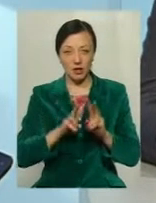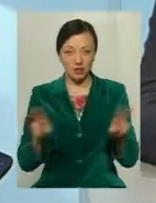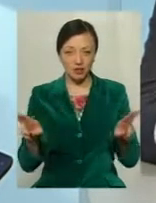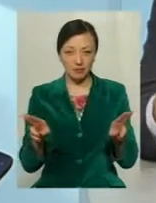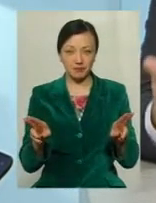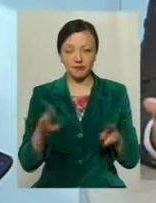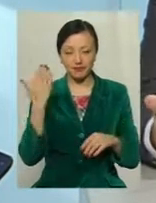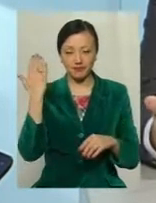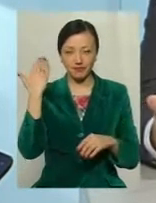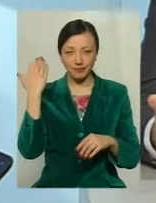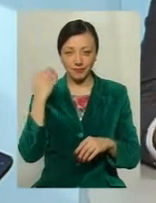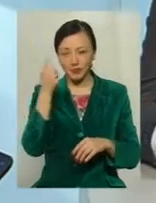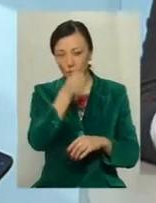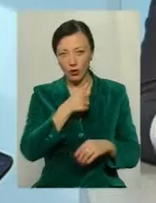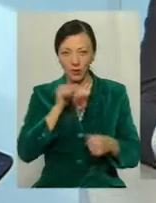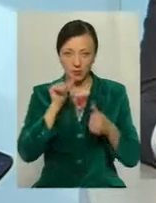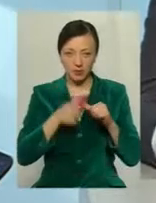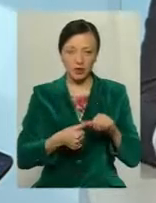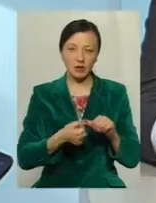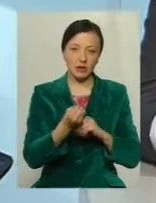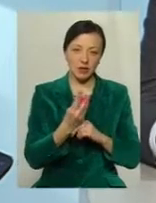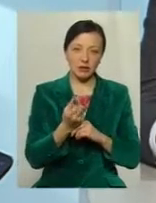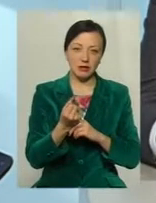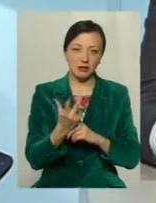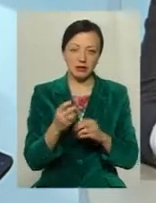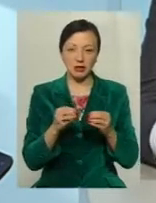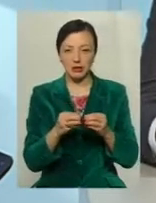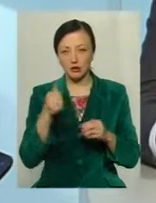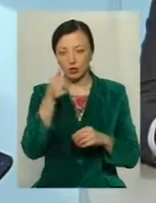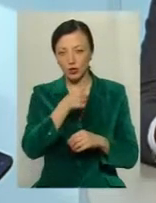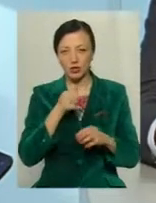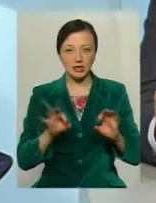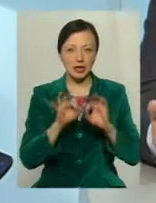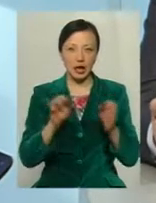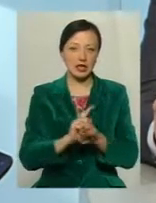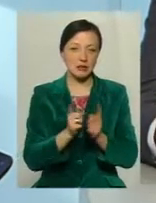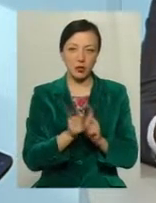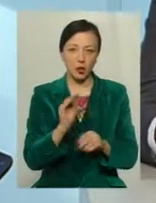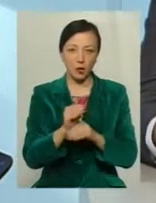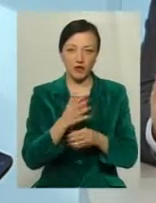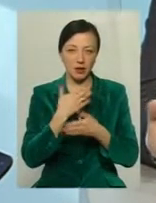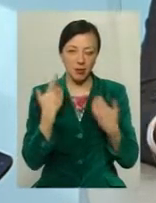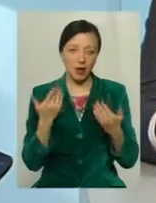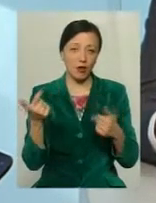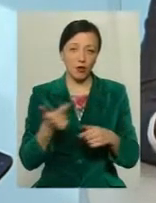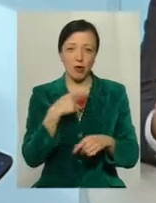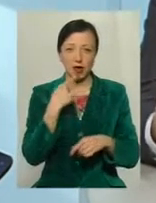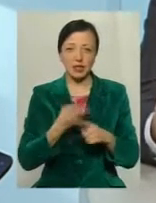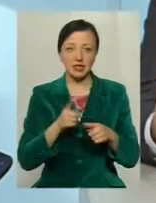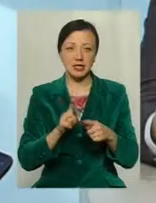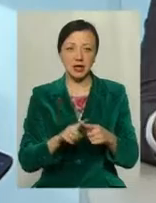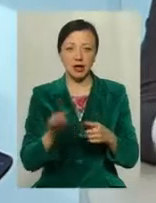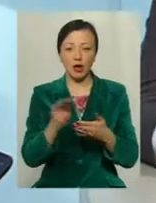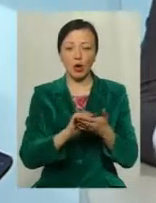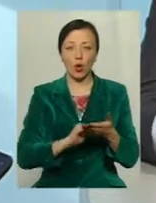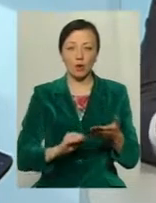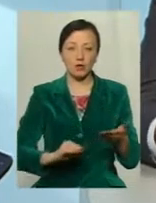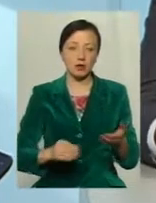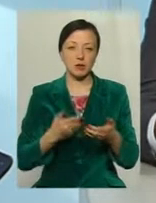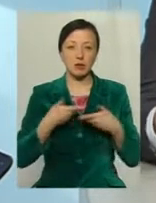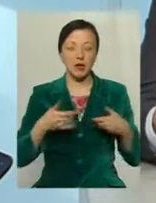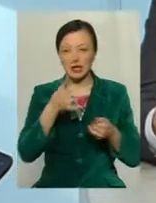буде достатньо, ну, я б сказав так, жорстка розмова на цю тему. І коли питання буде запропоновано. Сьогодні пропонується той